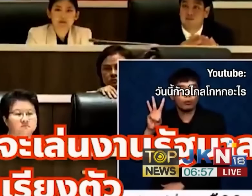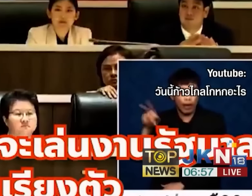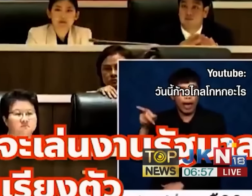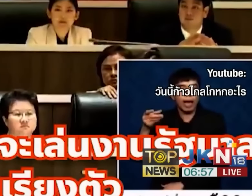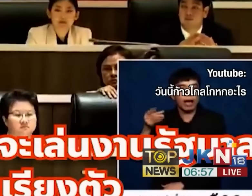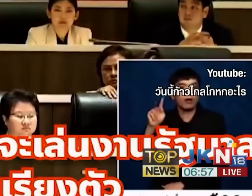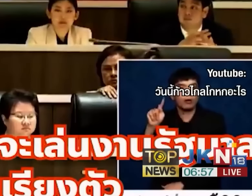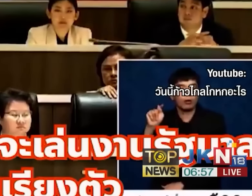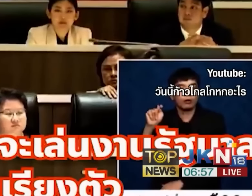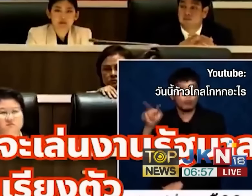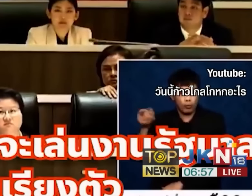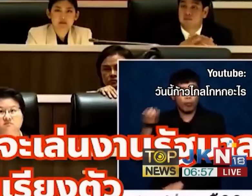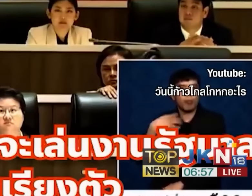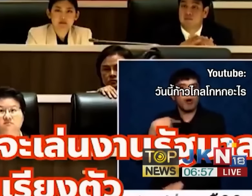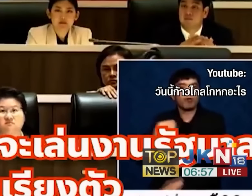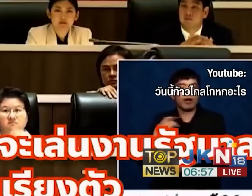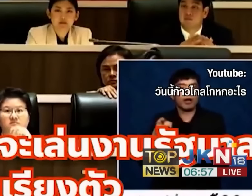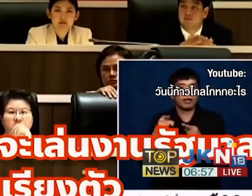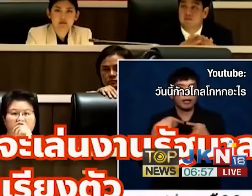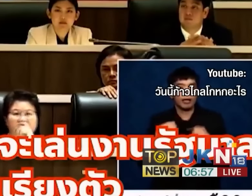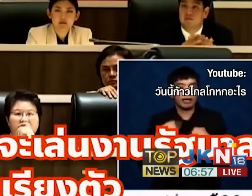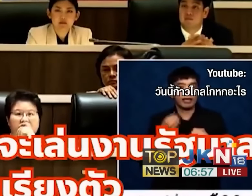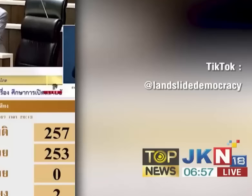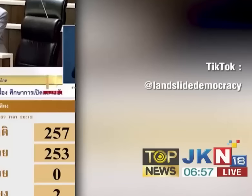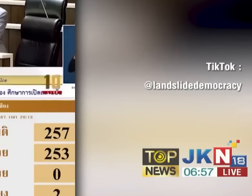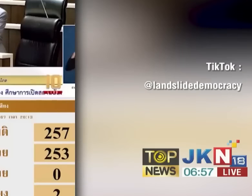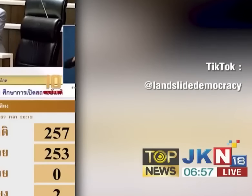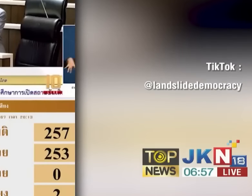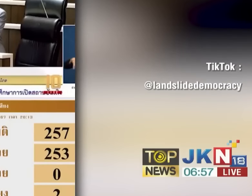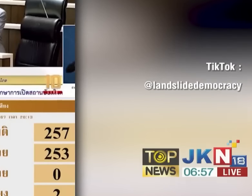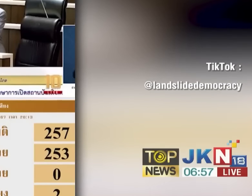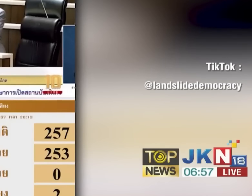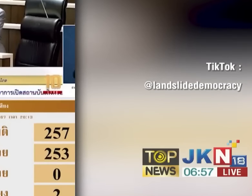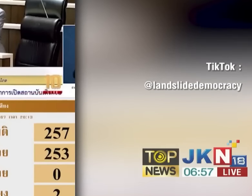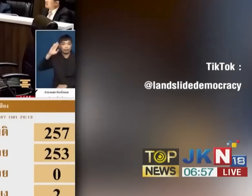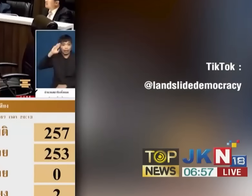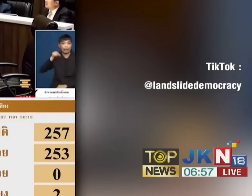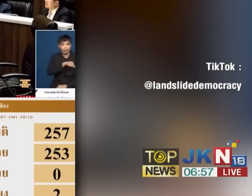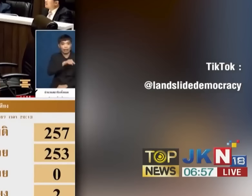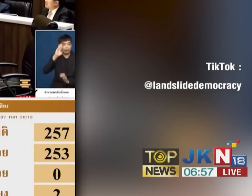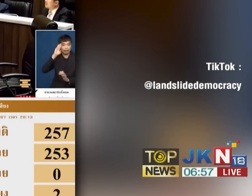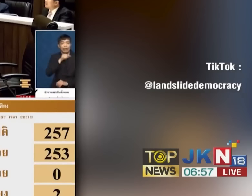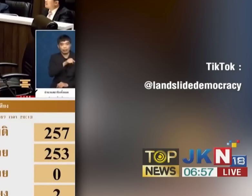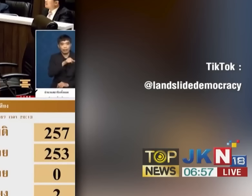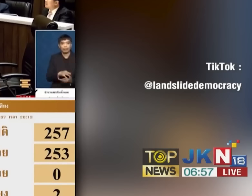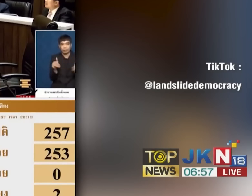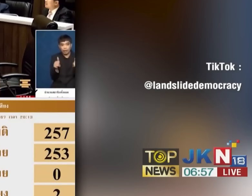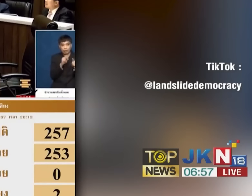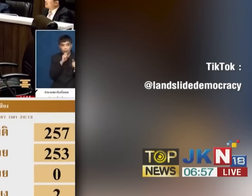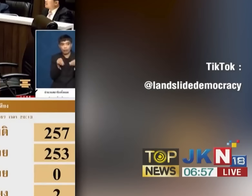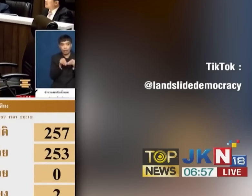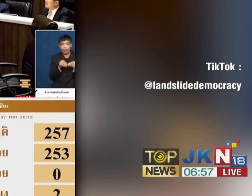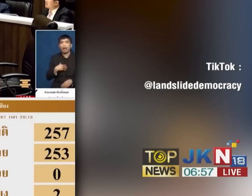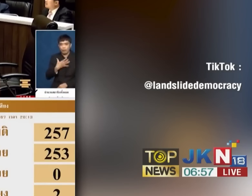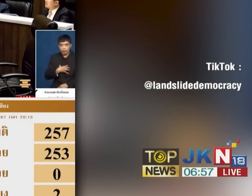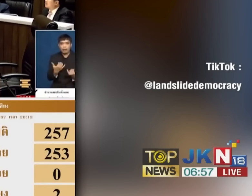ไปเป็นประเด็นไวรัลในโลกออนไลน์ตอนนี้ฮะอย่างเช่น TikTok นี้นะ TikTok ชื่อว่าประชาธิปไตยถล่มทลายนะเขาบอกว่าส